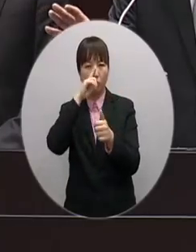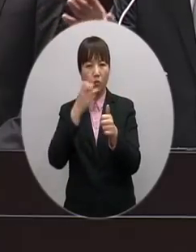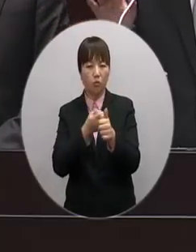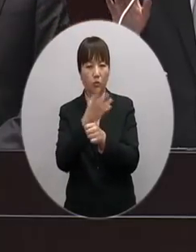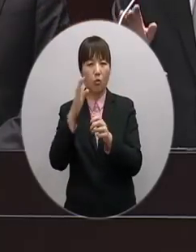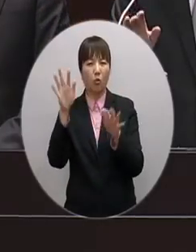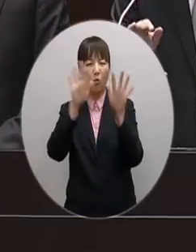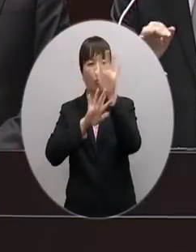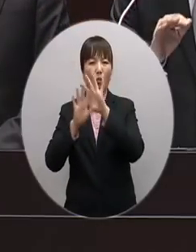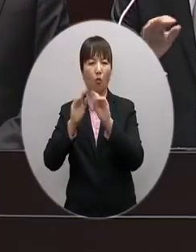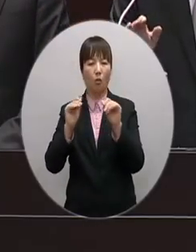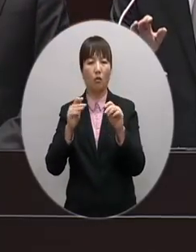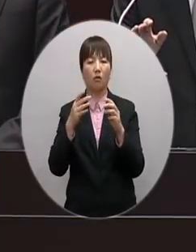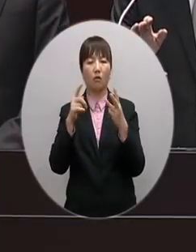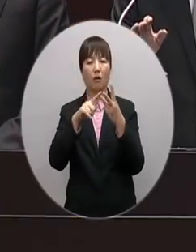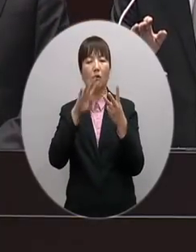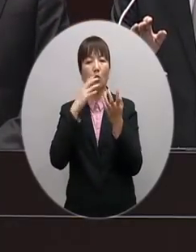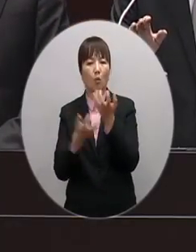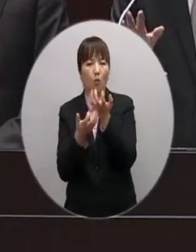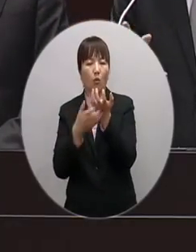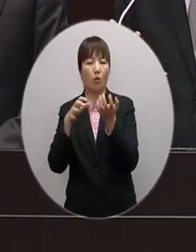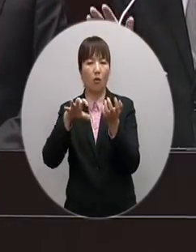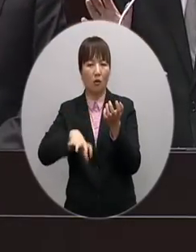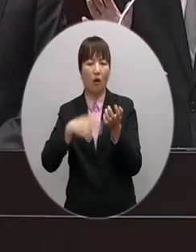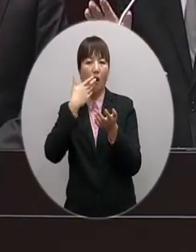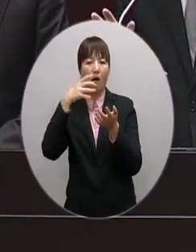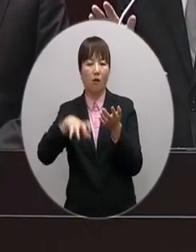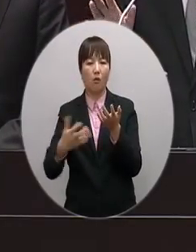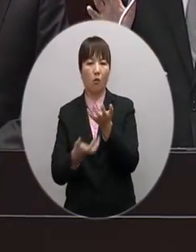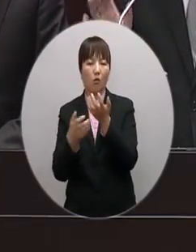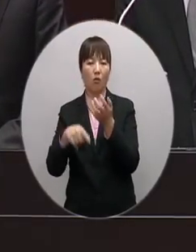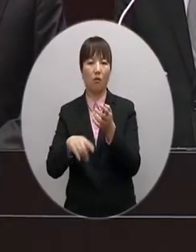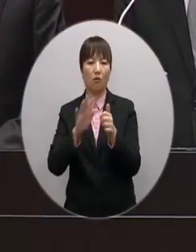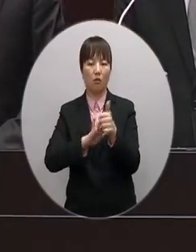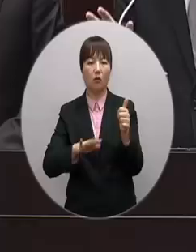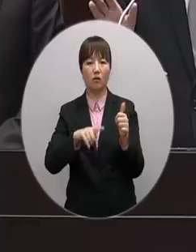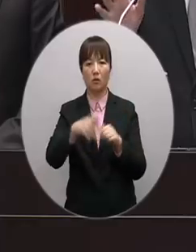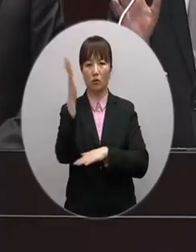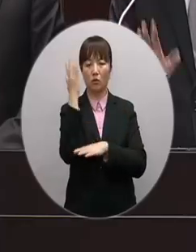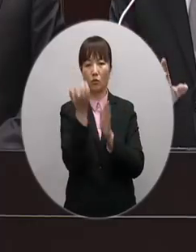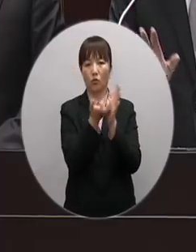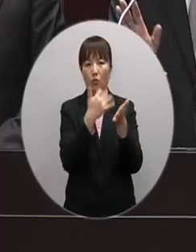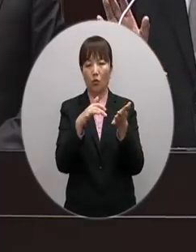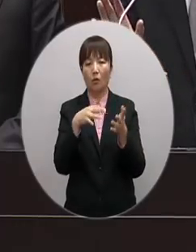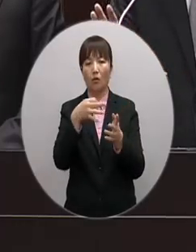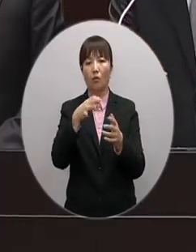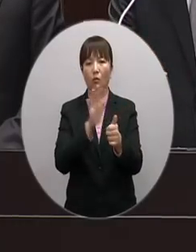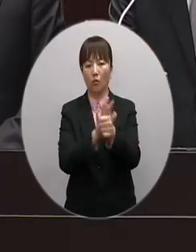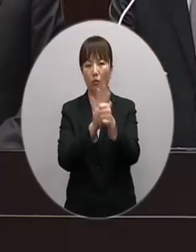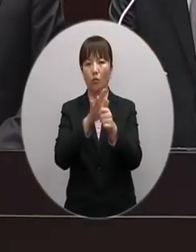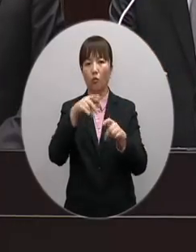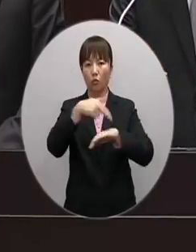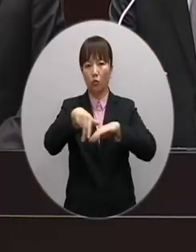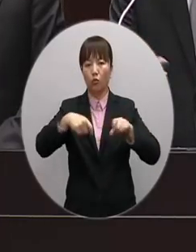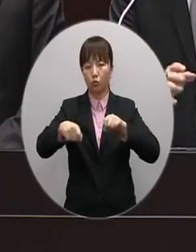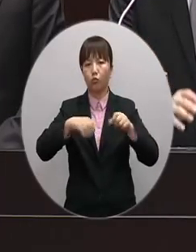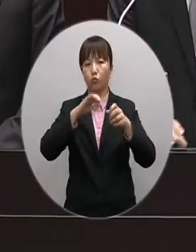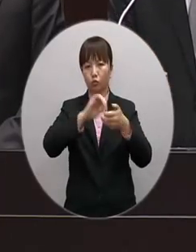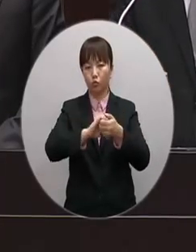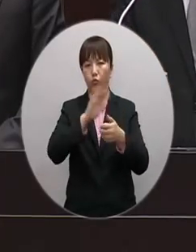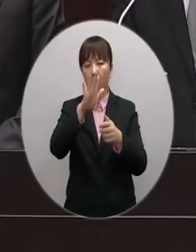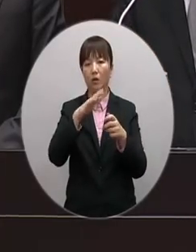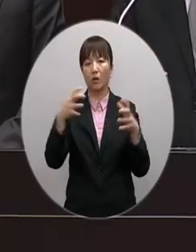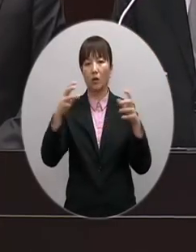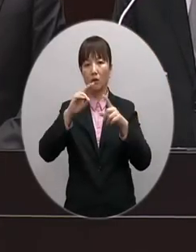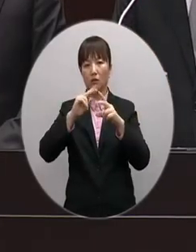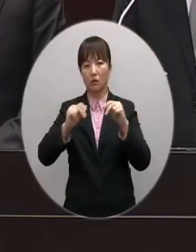扬尘。那另外一个就是餐厅，那这一部分呢，政府都有编列预算，用行动方案仔细去执行，寻求跟地